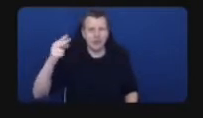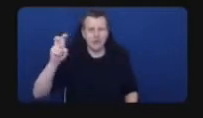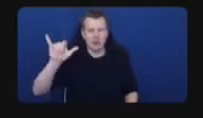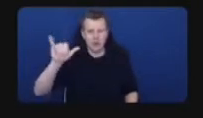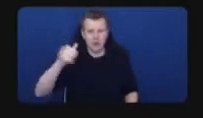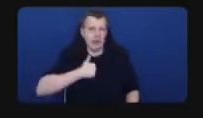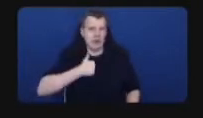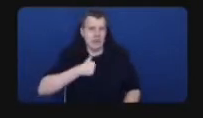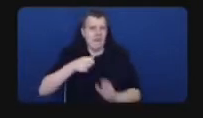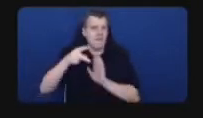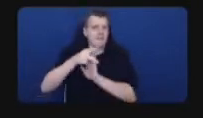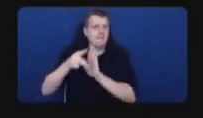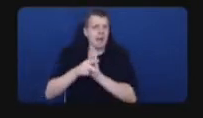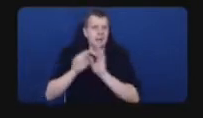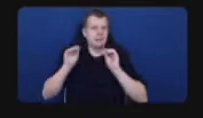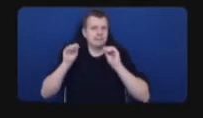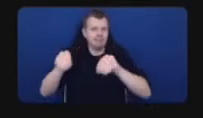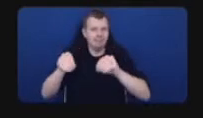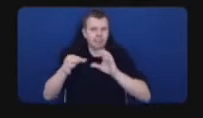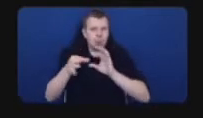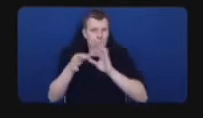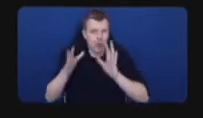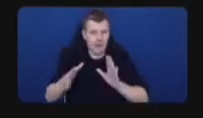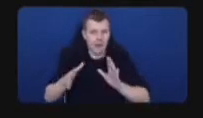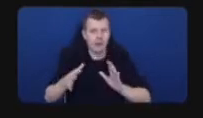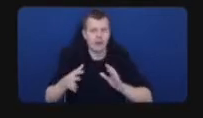之后呢，我们就是按照我们的日程的安排，让发言的人来说。大家好，我是 Rashana